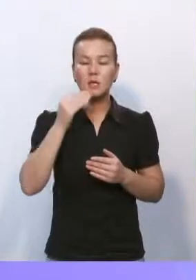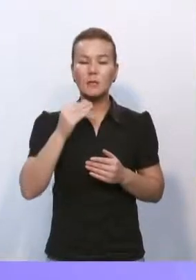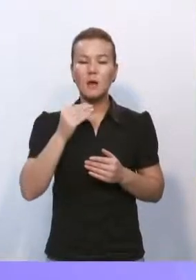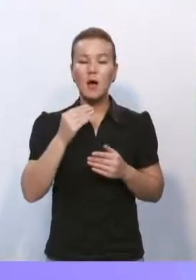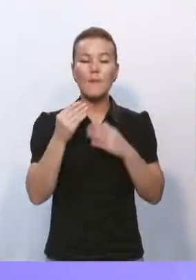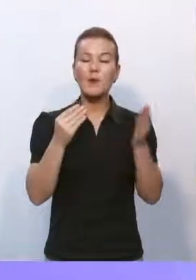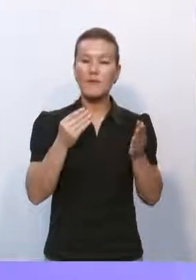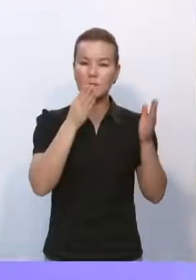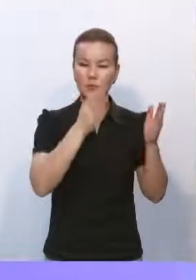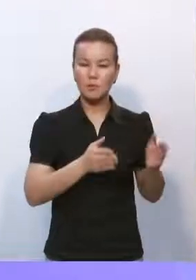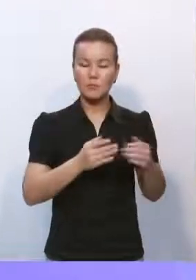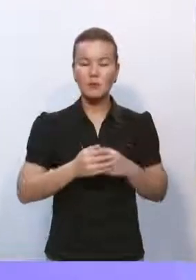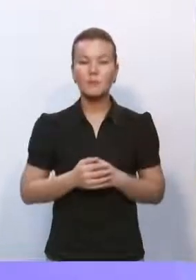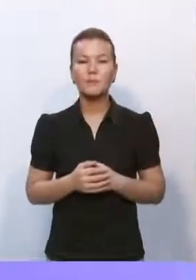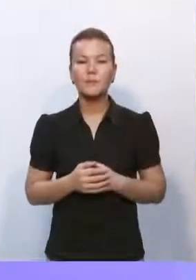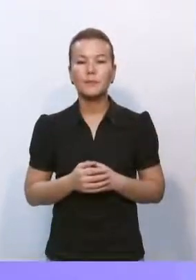столбике.